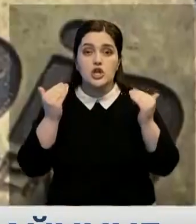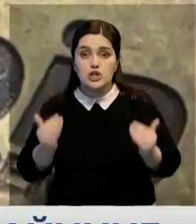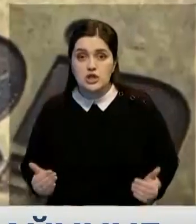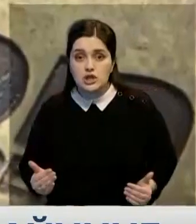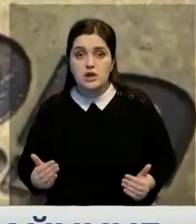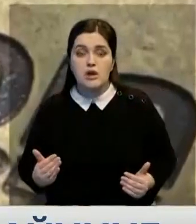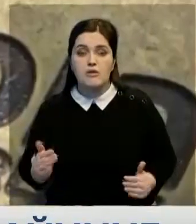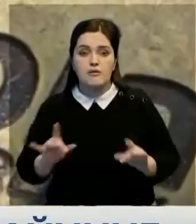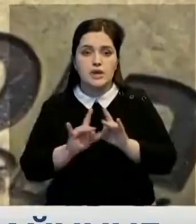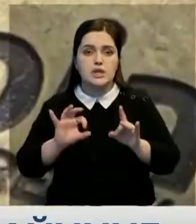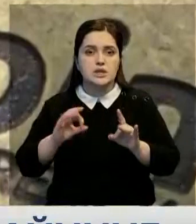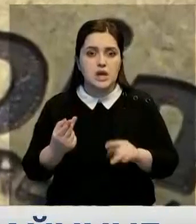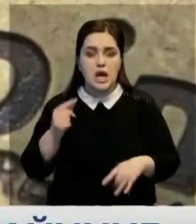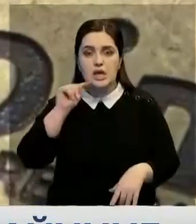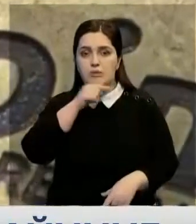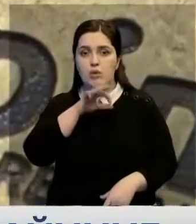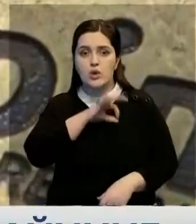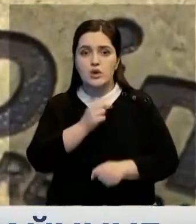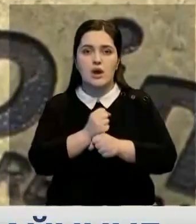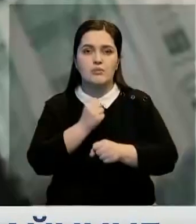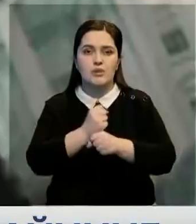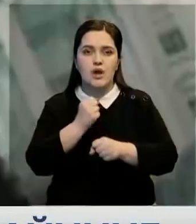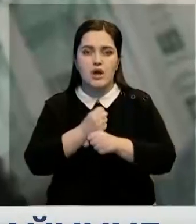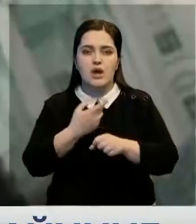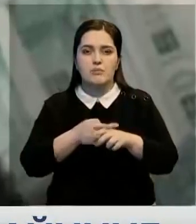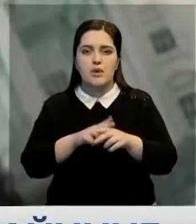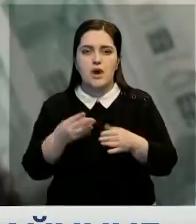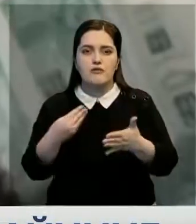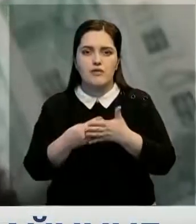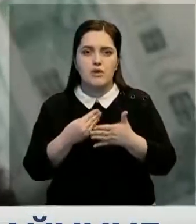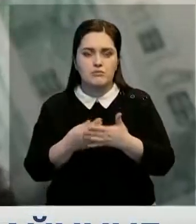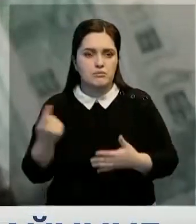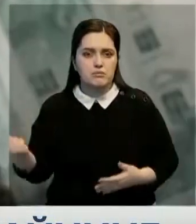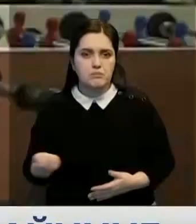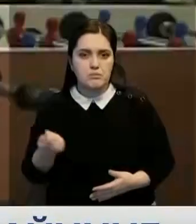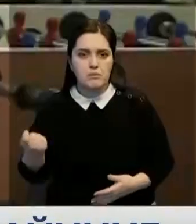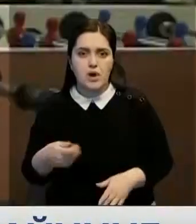энергетики. Сейчас же, по его словам, социально-экономический эффект от производства